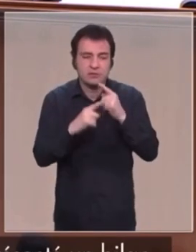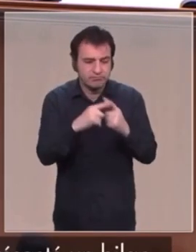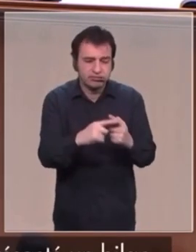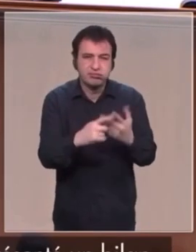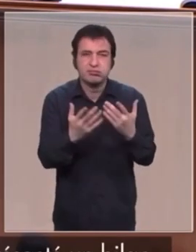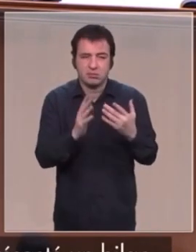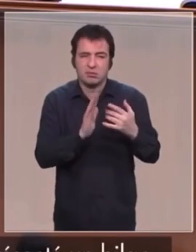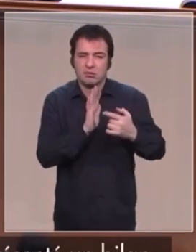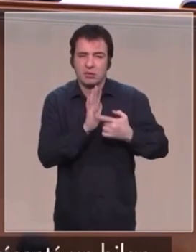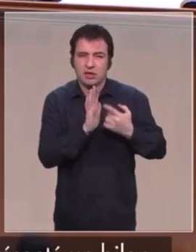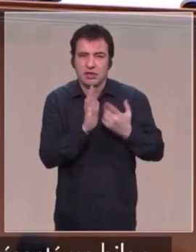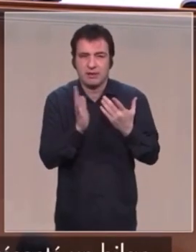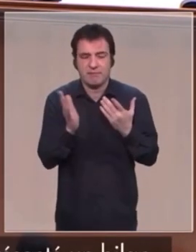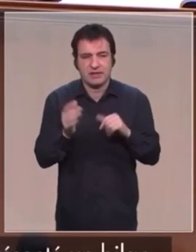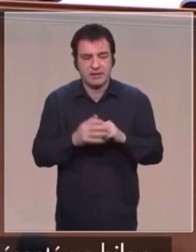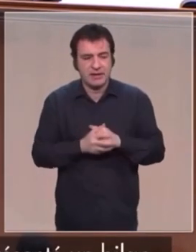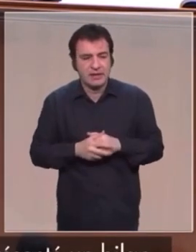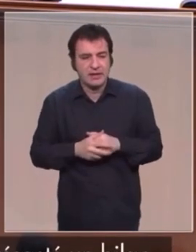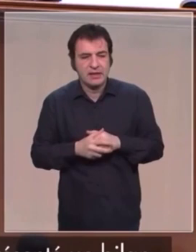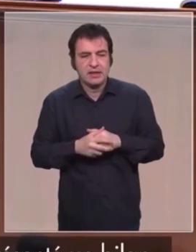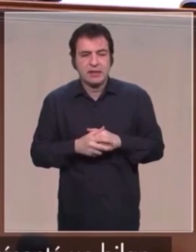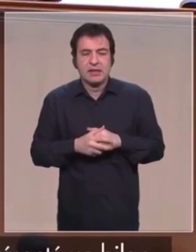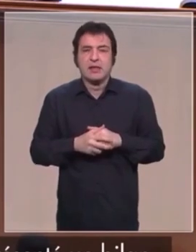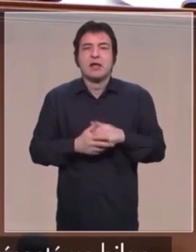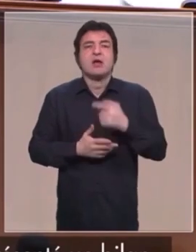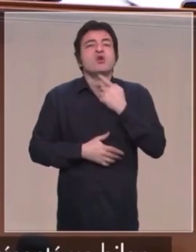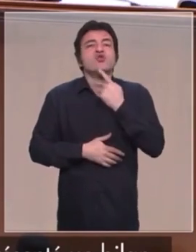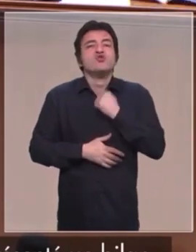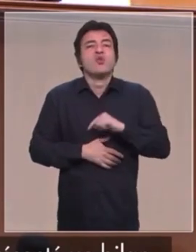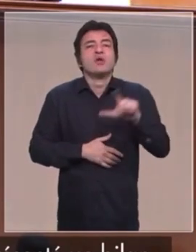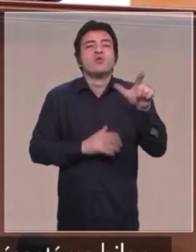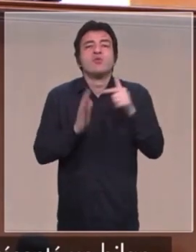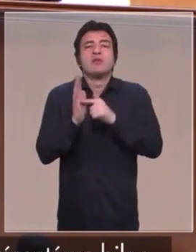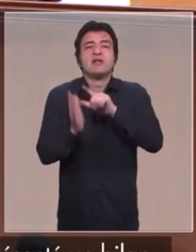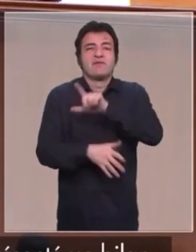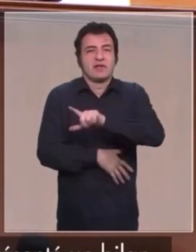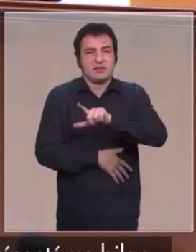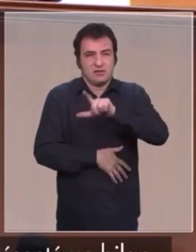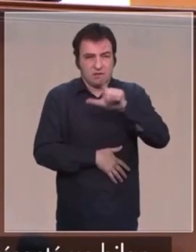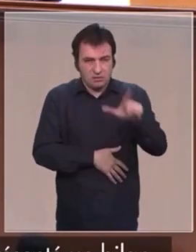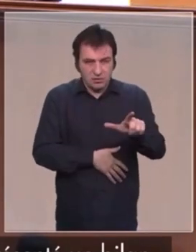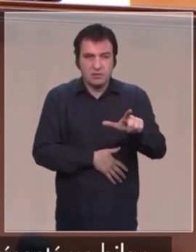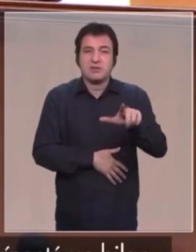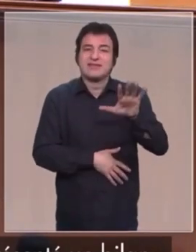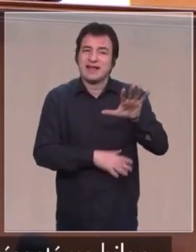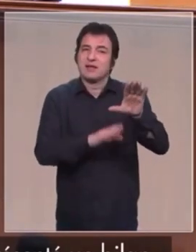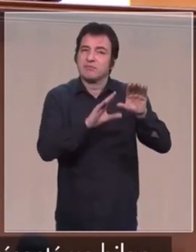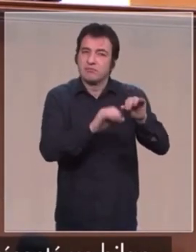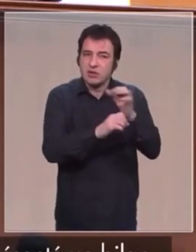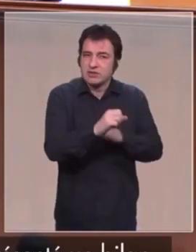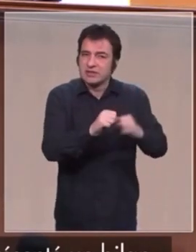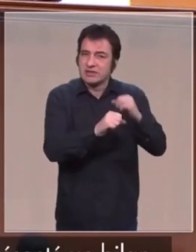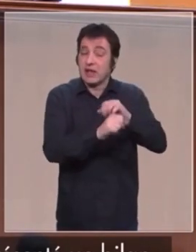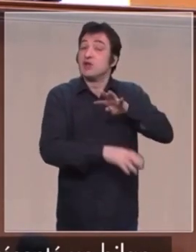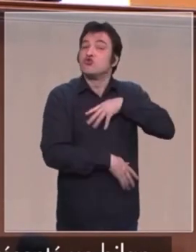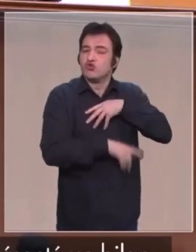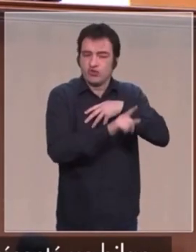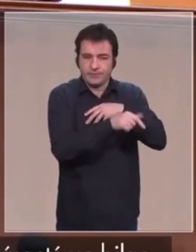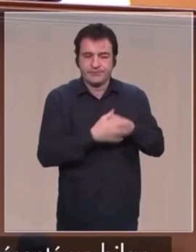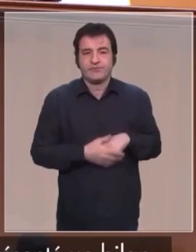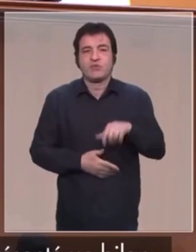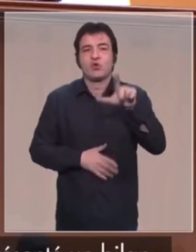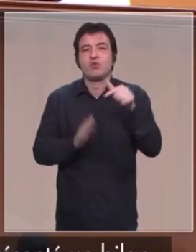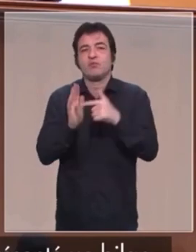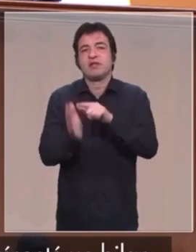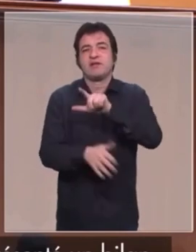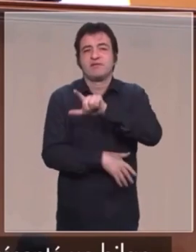avalé ne peut pas ne pas avoir de saveur. Juin 2022, 5 postes ont été créés, 5 postes de magistrats. 2023,